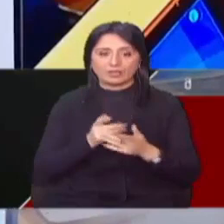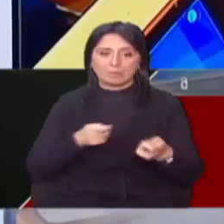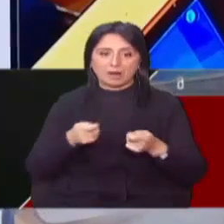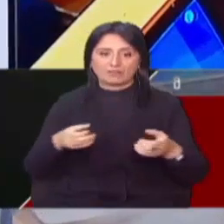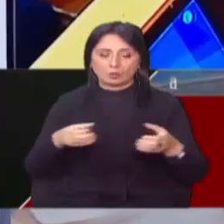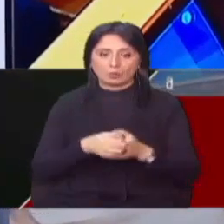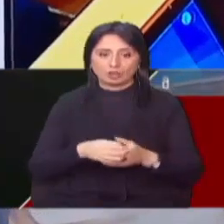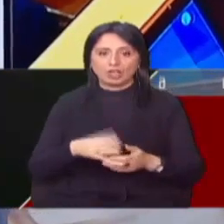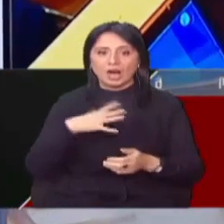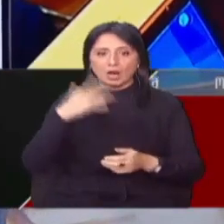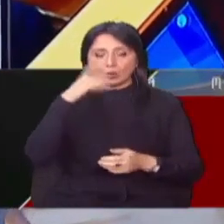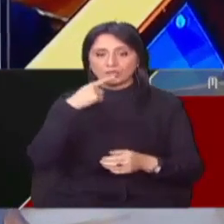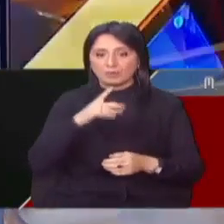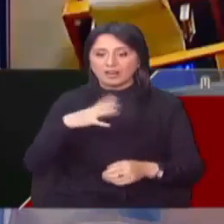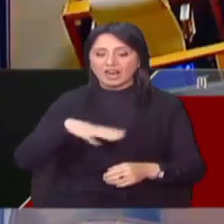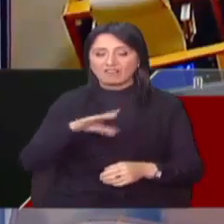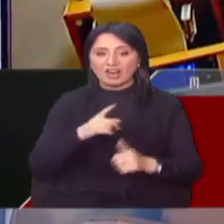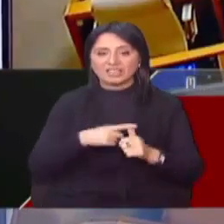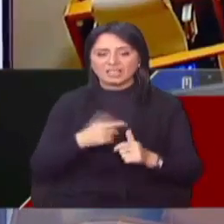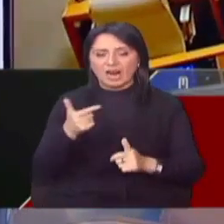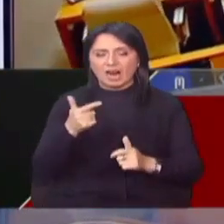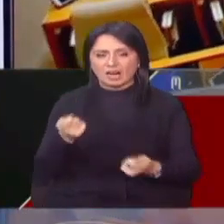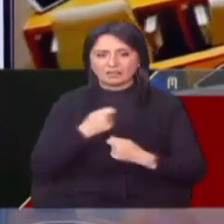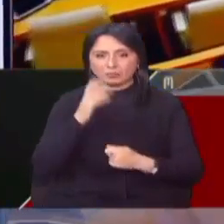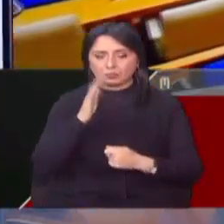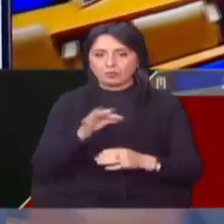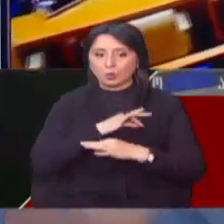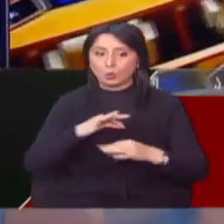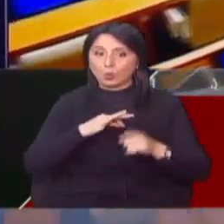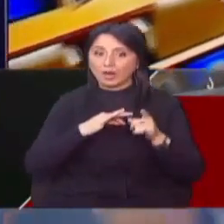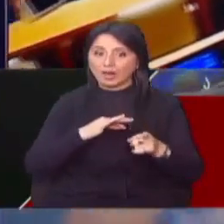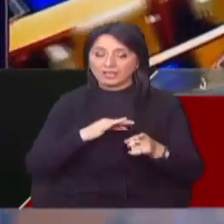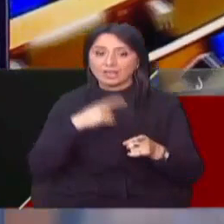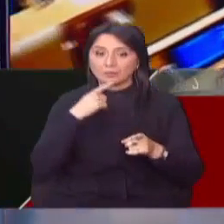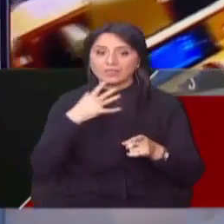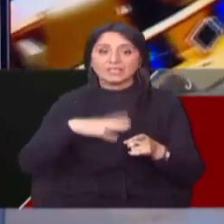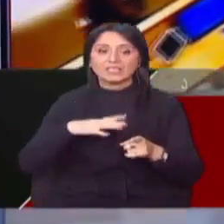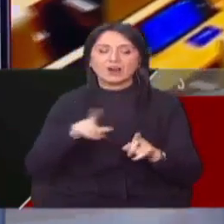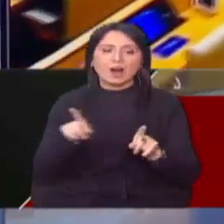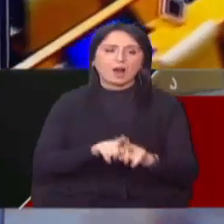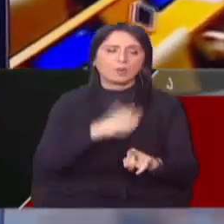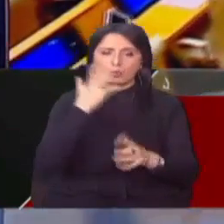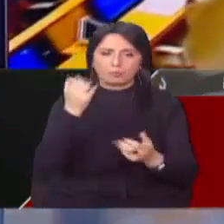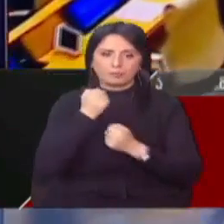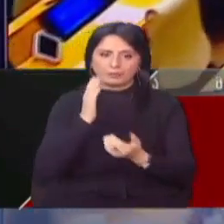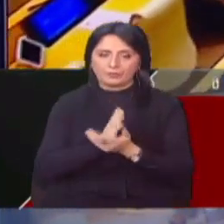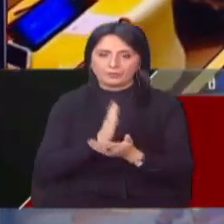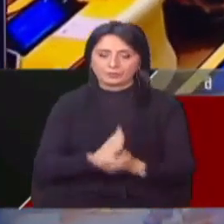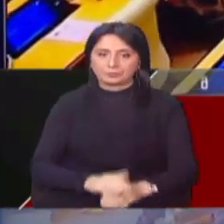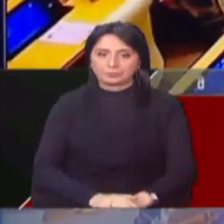martorul gunchi cartul este băsiat. Chiar de bărbăm cu acest status garantirea bolot mirebs. Ungretis crede că matiuet comisia cartul este un precedent om